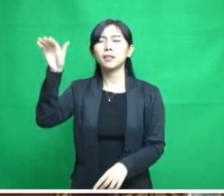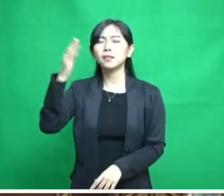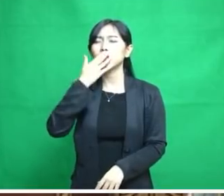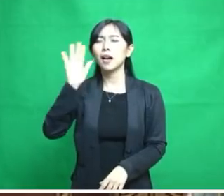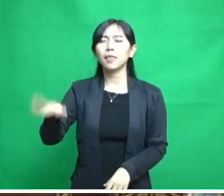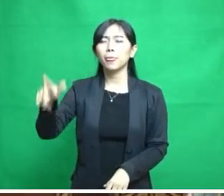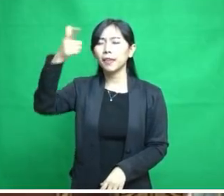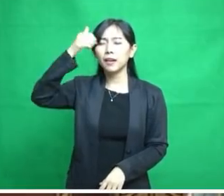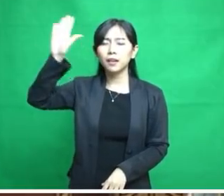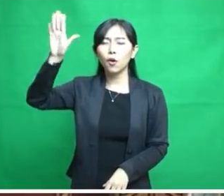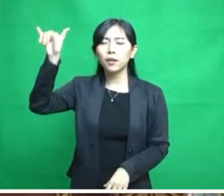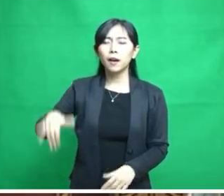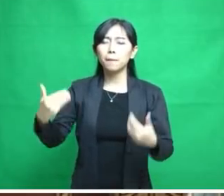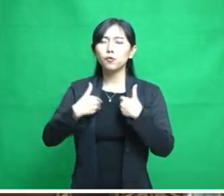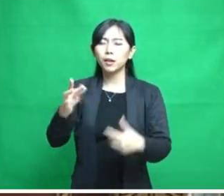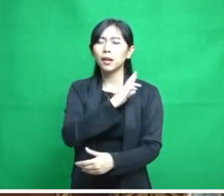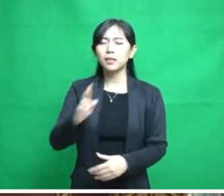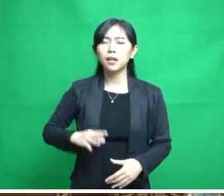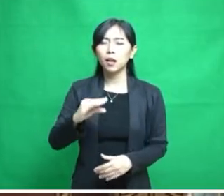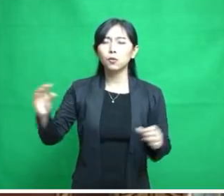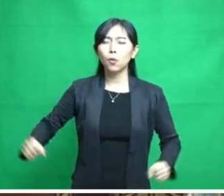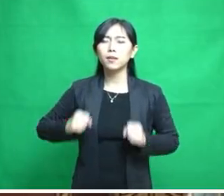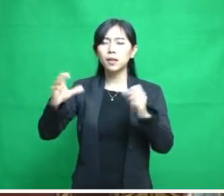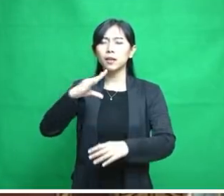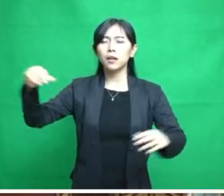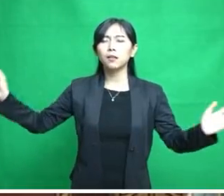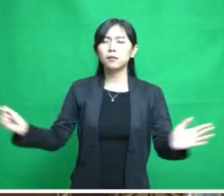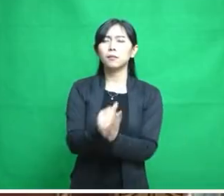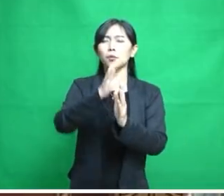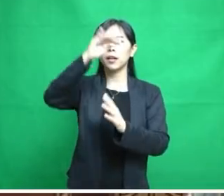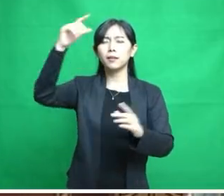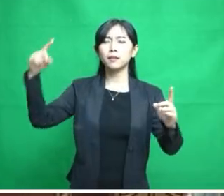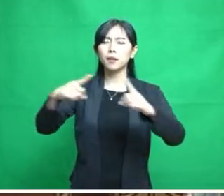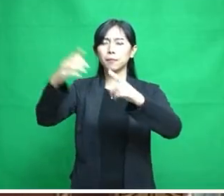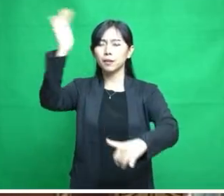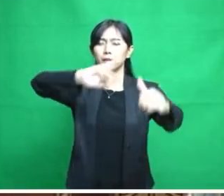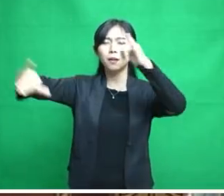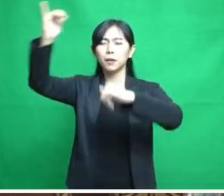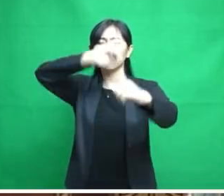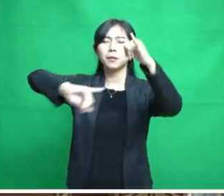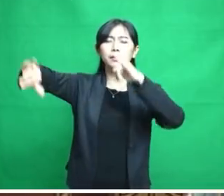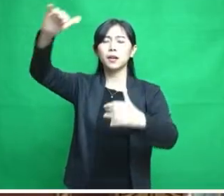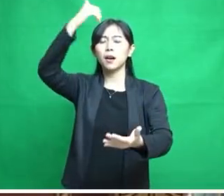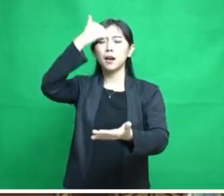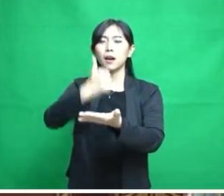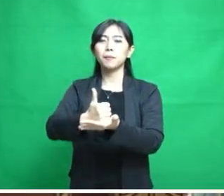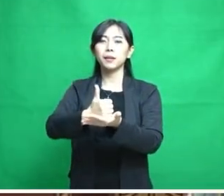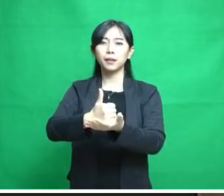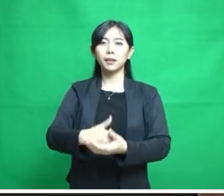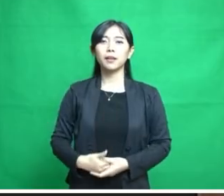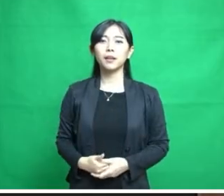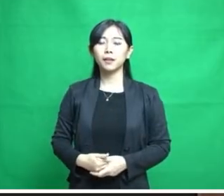daripada yang jahat, karena Engkaulah yang mempunyai kerajaan dan kuasa dan kemuliaan sampai selama-lamanya.